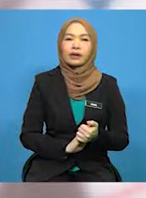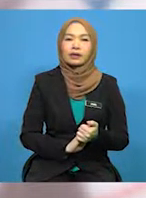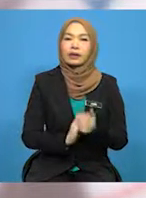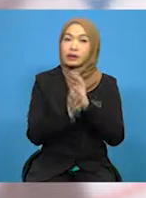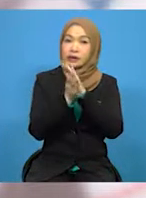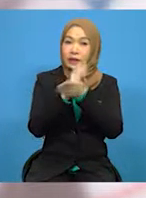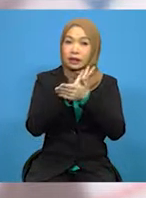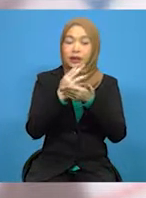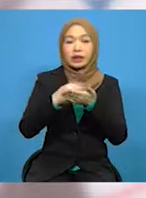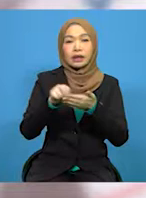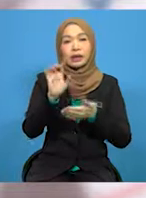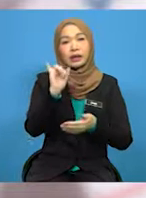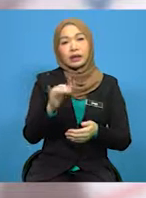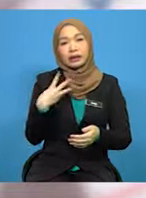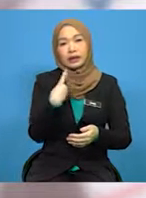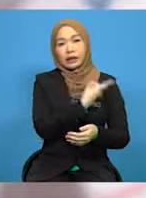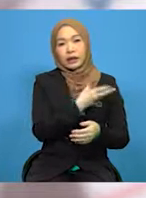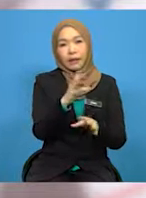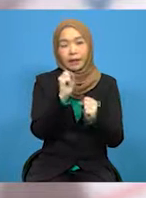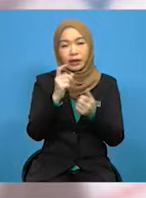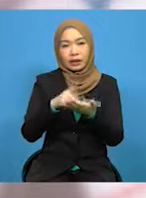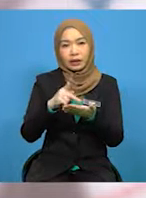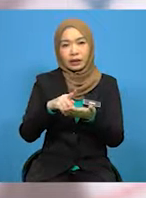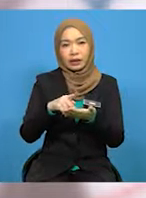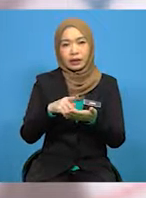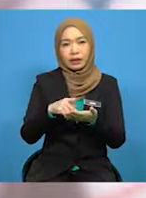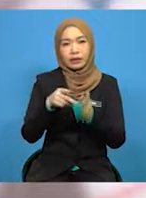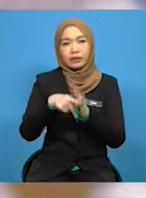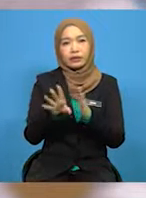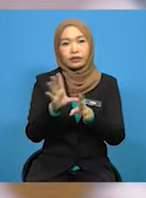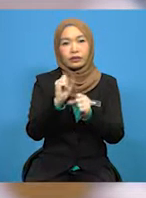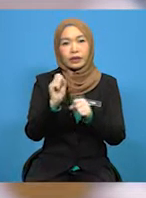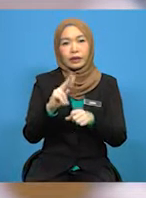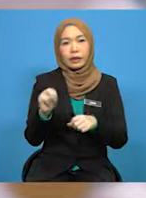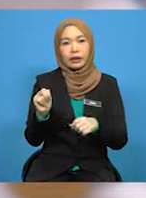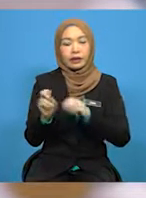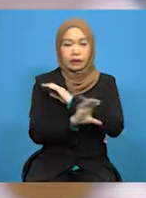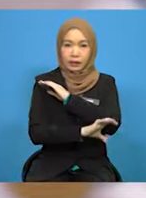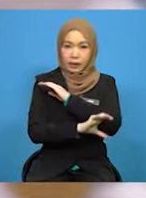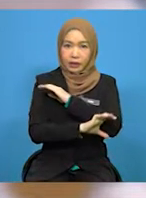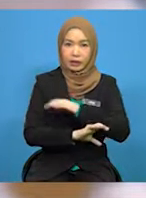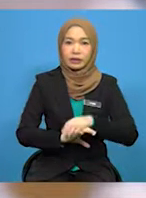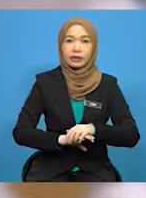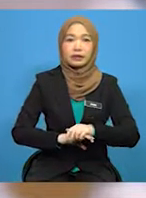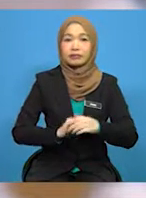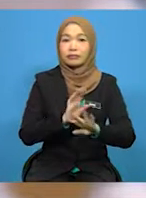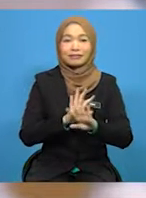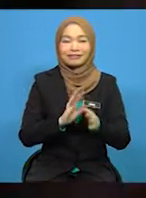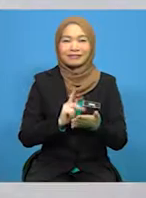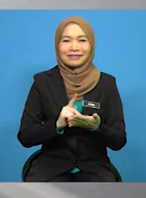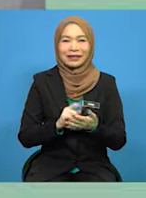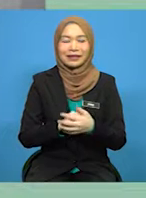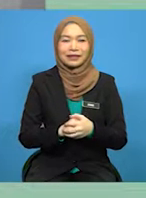diambil kira dalam perhitungan pendapatan negara. Bagaimana pula jika keadaan ini dilakukan